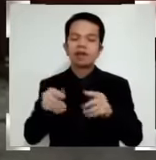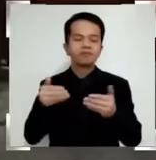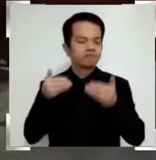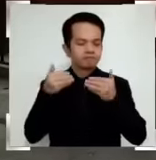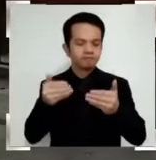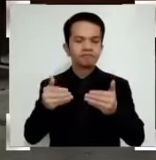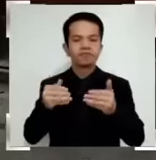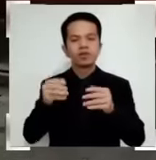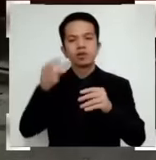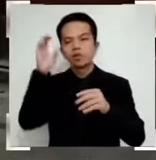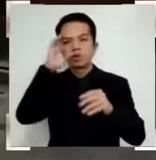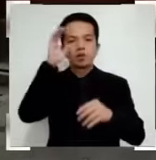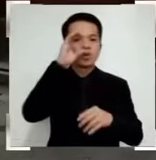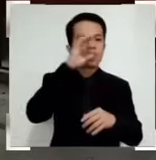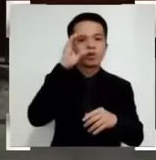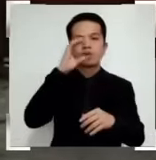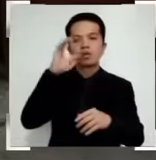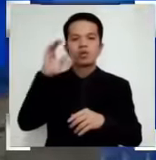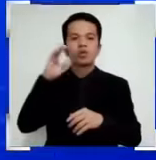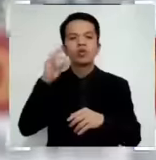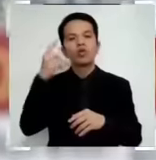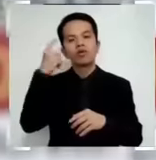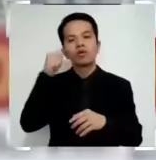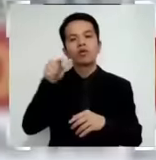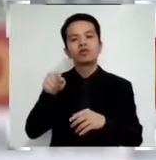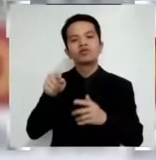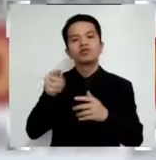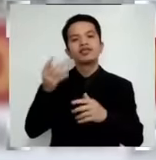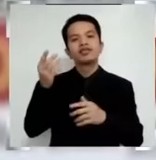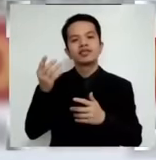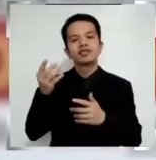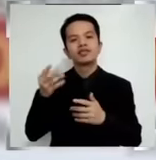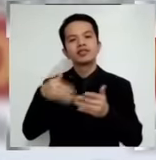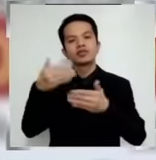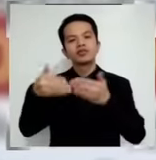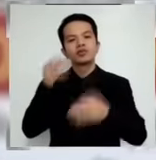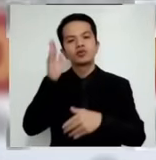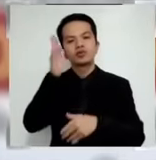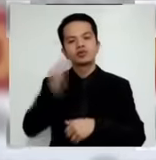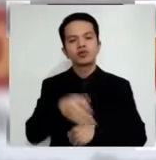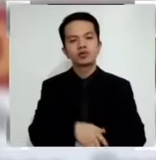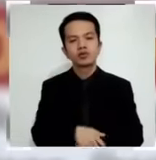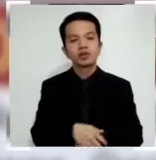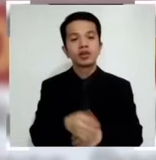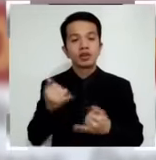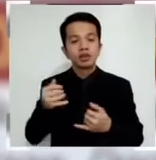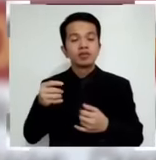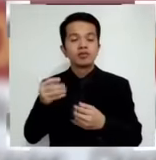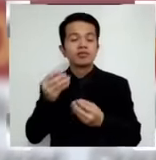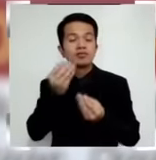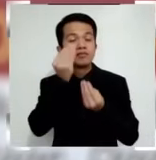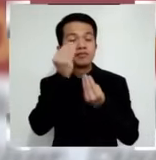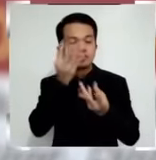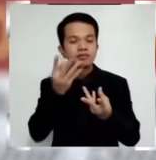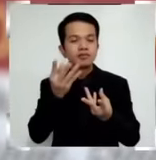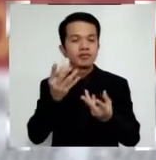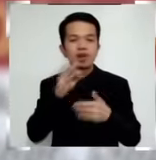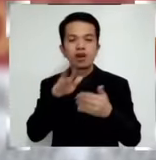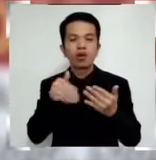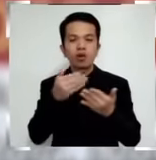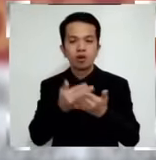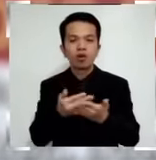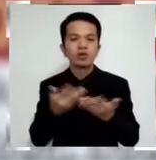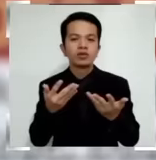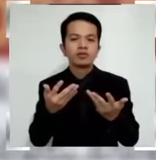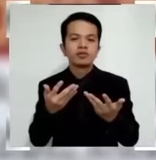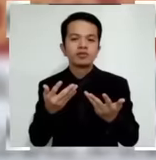gagawing manned operation sa mga darating na araw. Hinihintay ko mga kababayan natin na mayroong information as to their